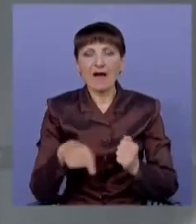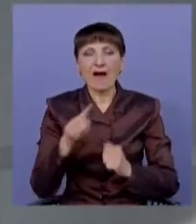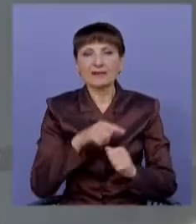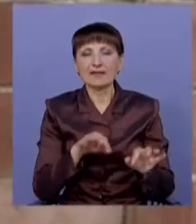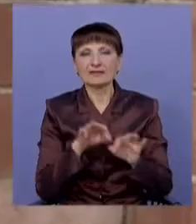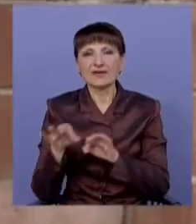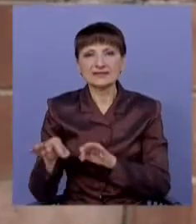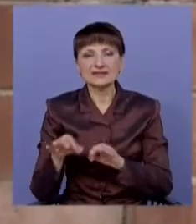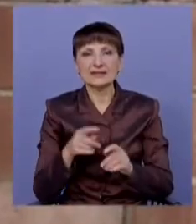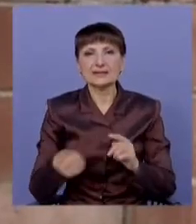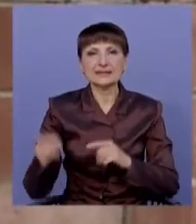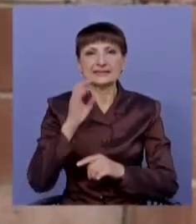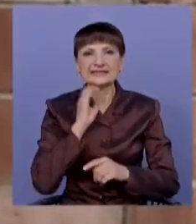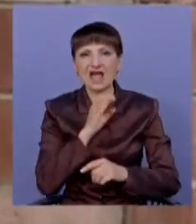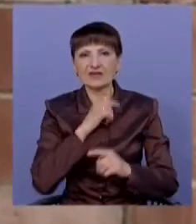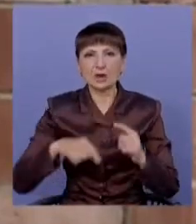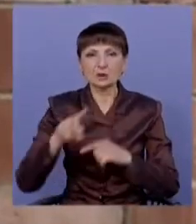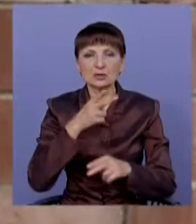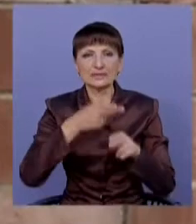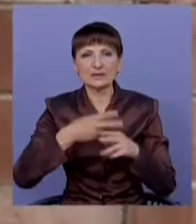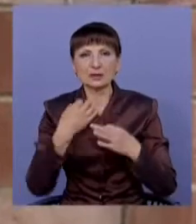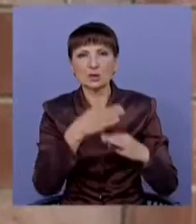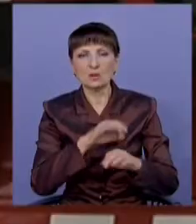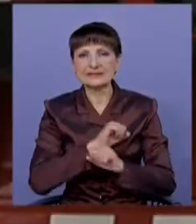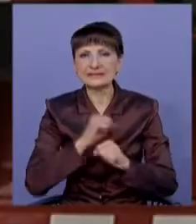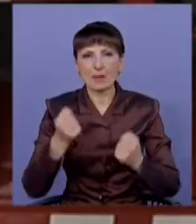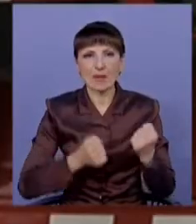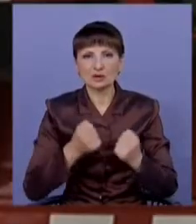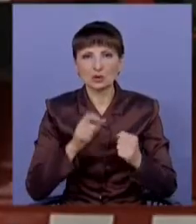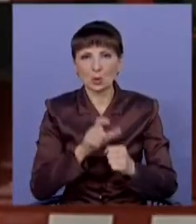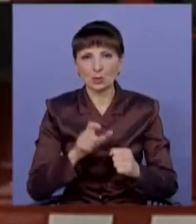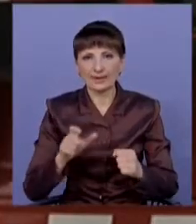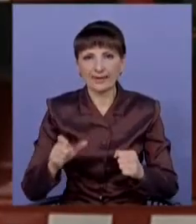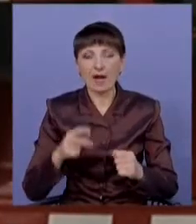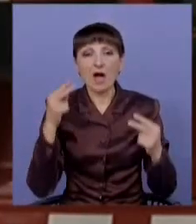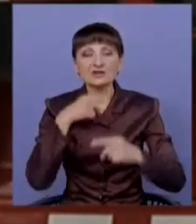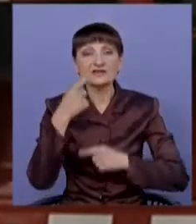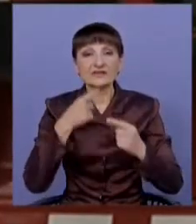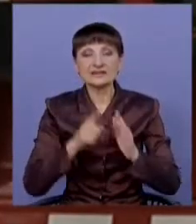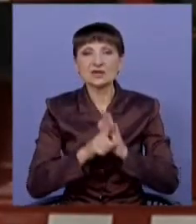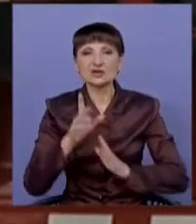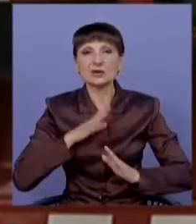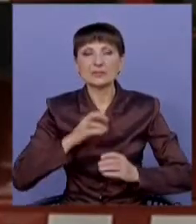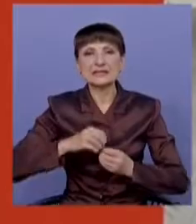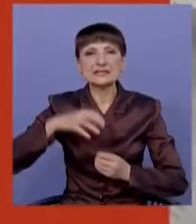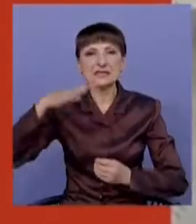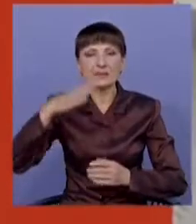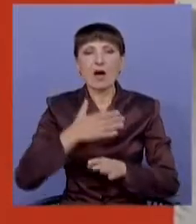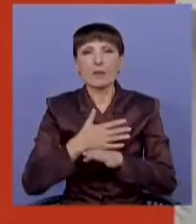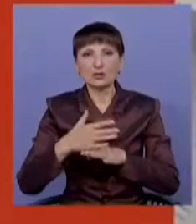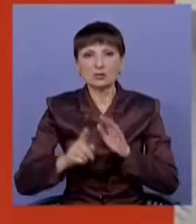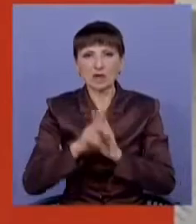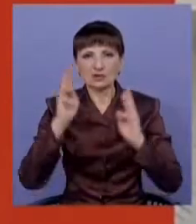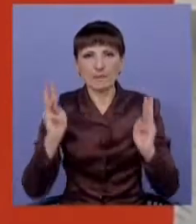отводили транспорт по Северному кольцу и препятствовали допуску к складам гражданских лиц. Очевидцы рассказывают, сначала было задымление, а потом